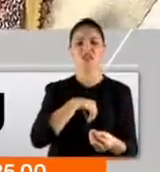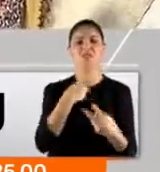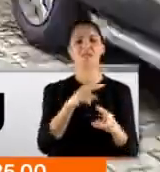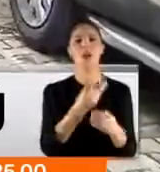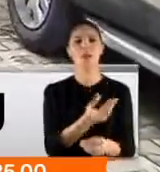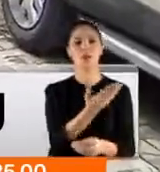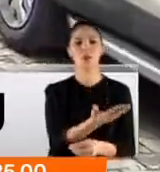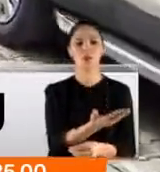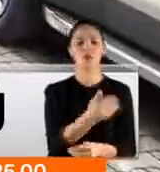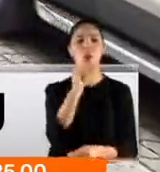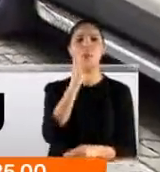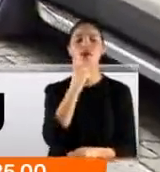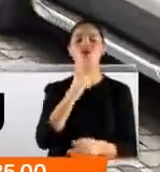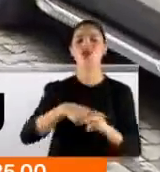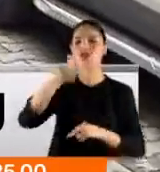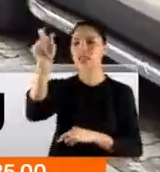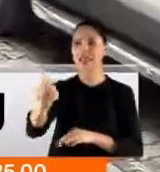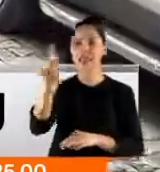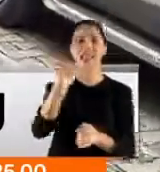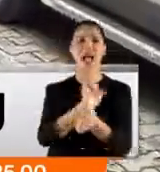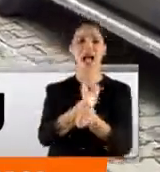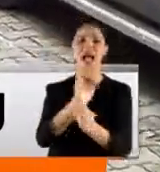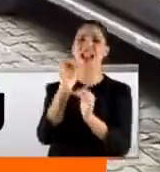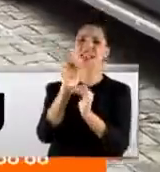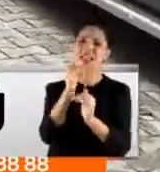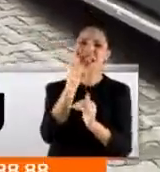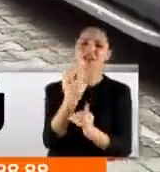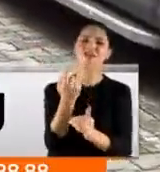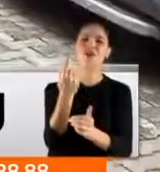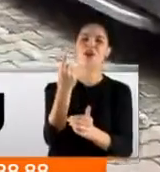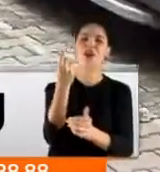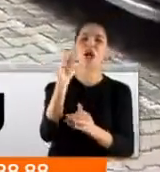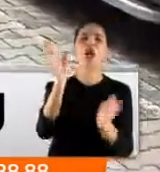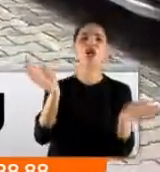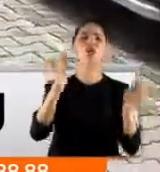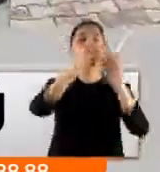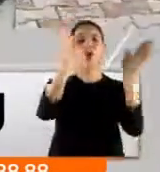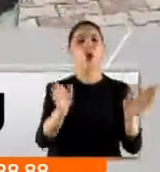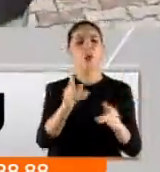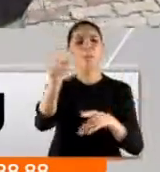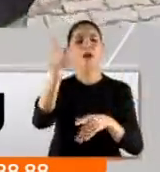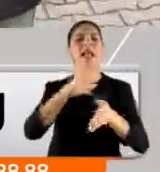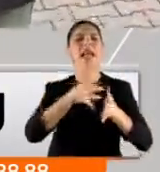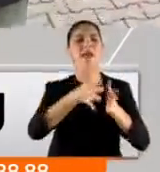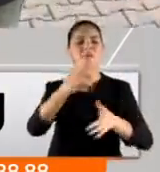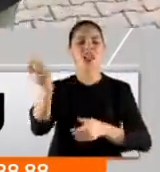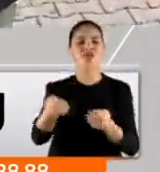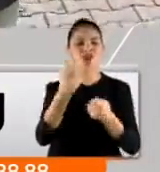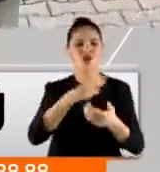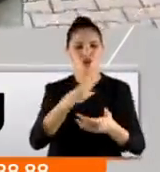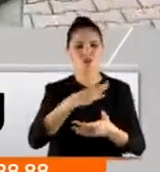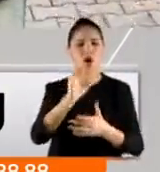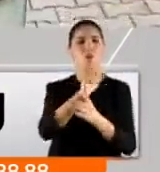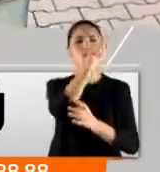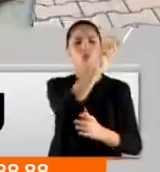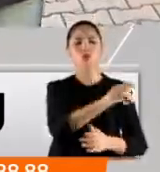serbest kalmış. 15 yaşındaki Enes Yağcı ailesine destek olmak için bir doğap imalathanesinde işe girdi. Bir süre sonra ustabaşı tarafından